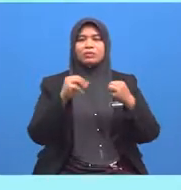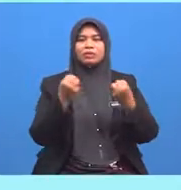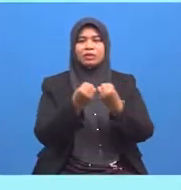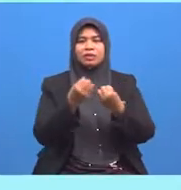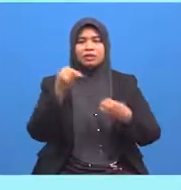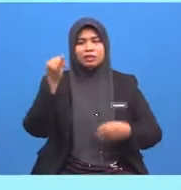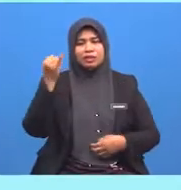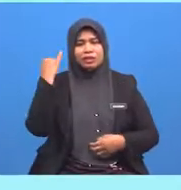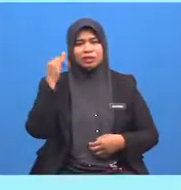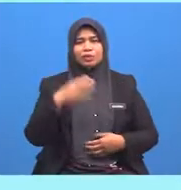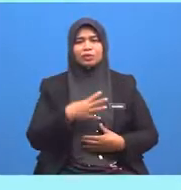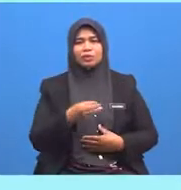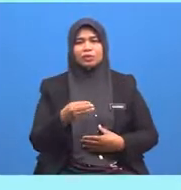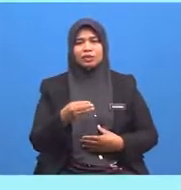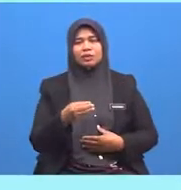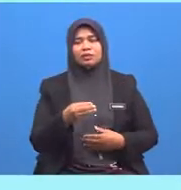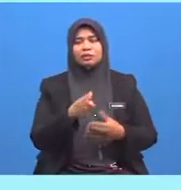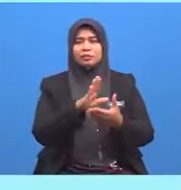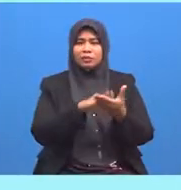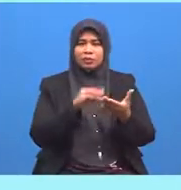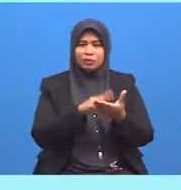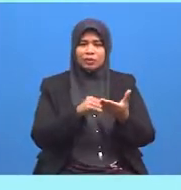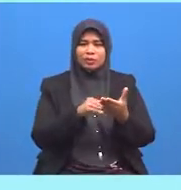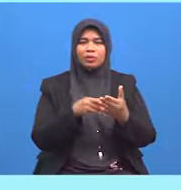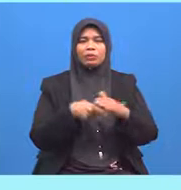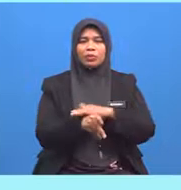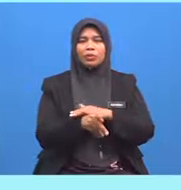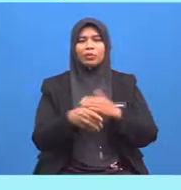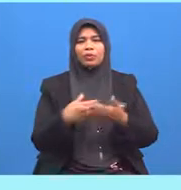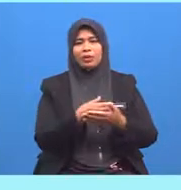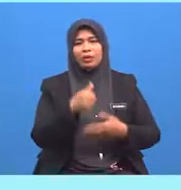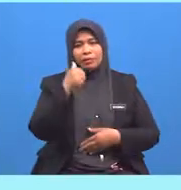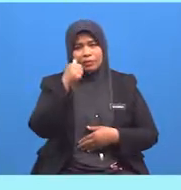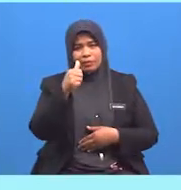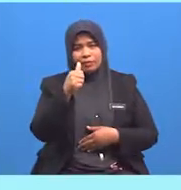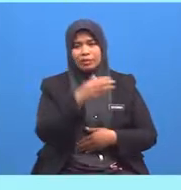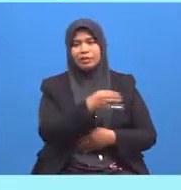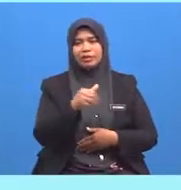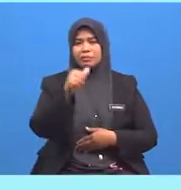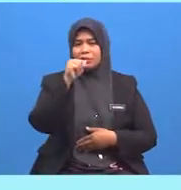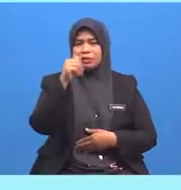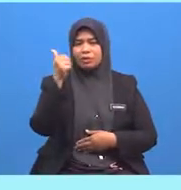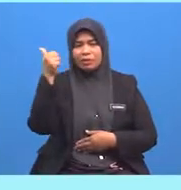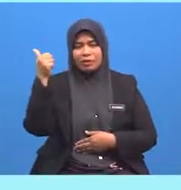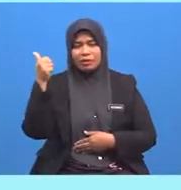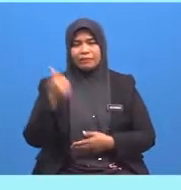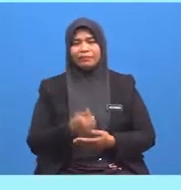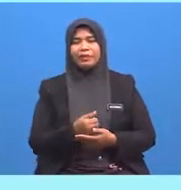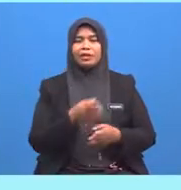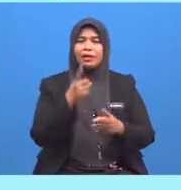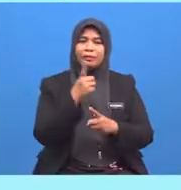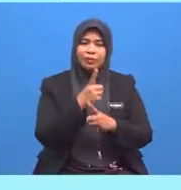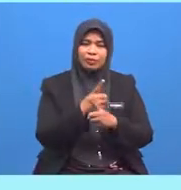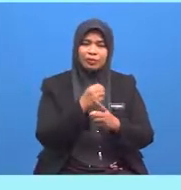jahiliah yang suku menilik nasib berjudi membunuh anak perempuan dan minum Arab betul